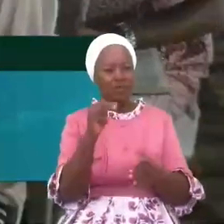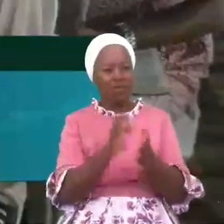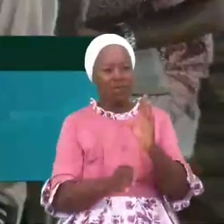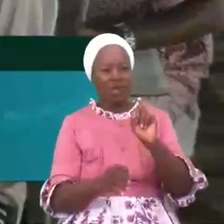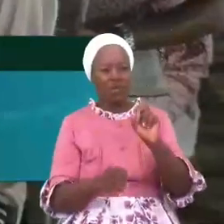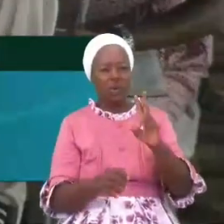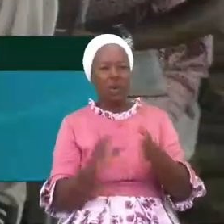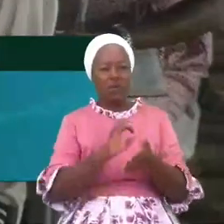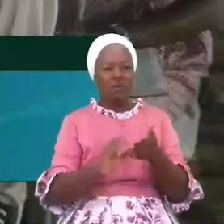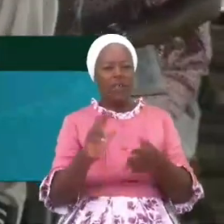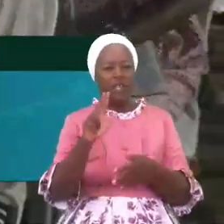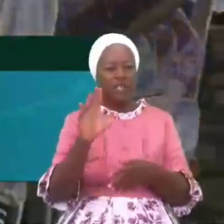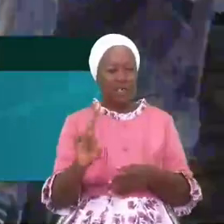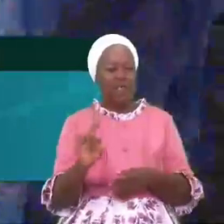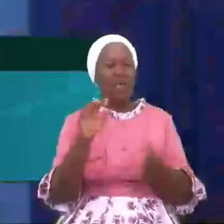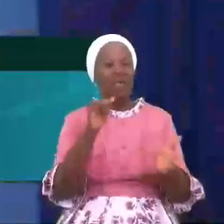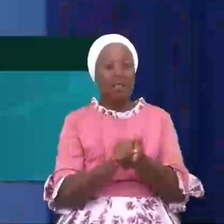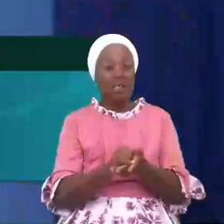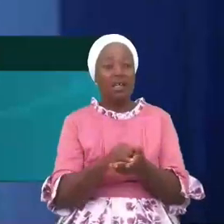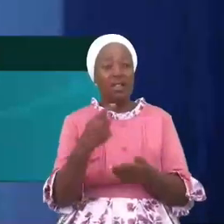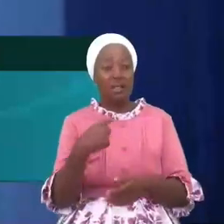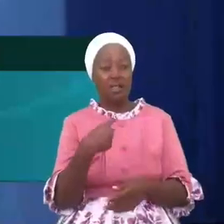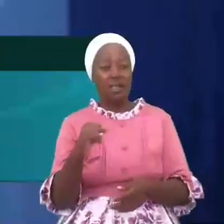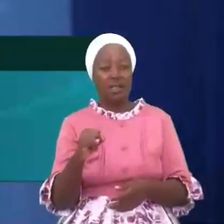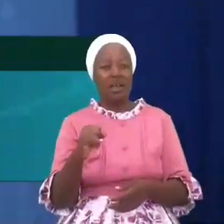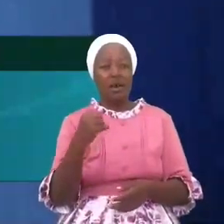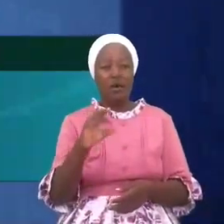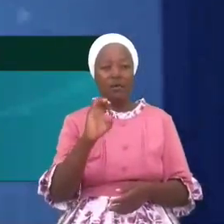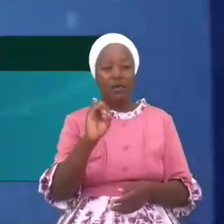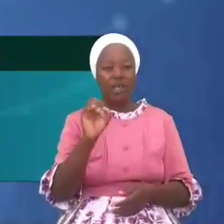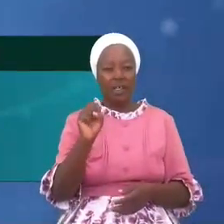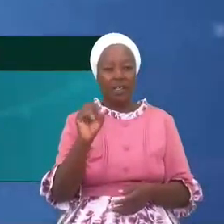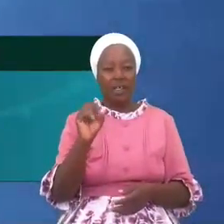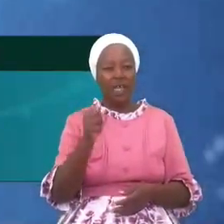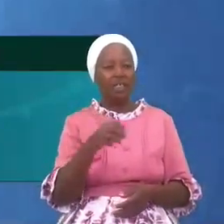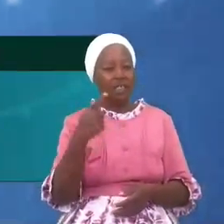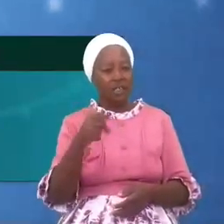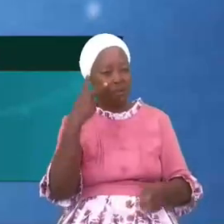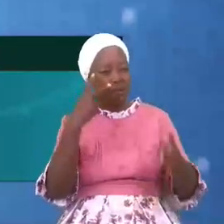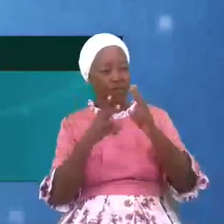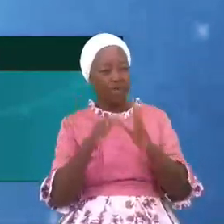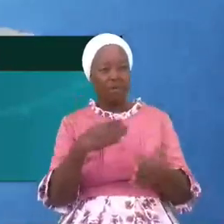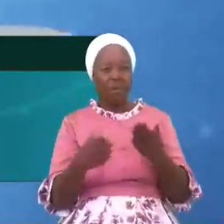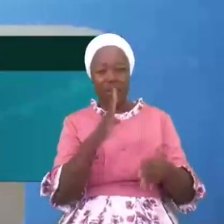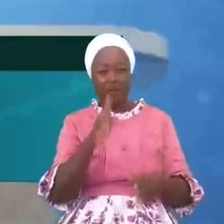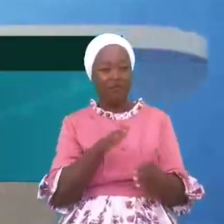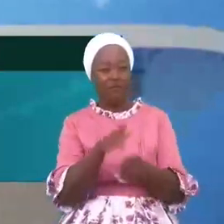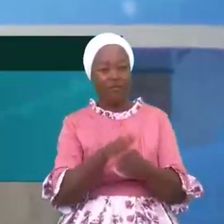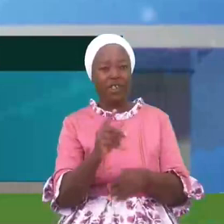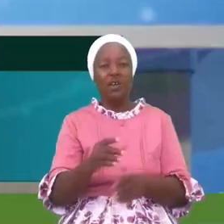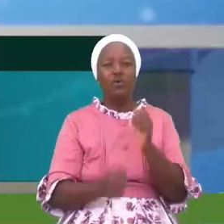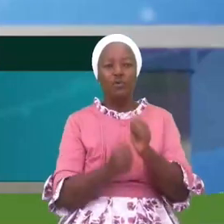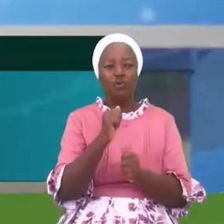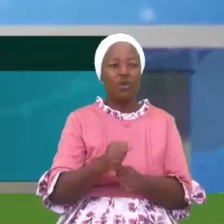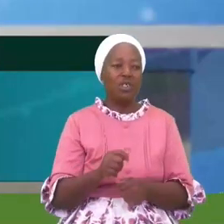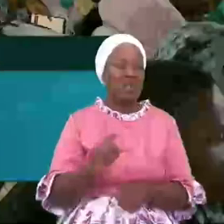12, verset 38. Afin que s'accomplisse la parole qu'Ésaïe le prophète a prononcée. Seigneur, qui